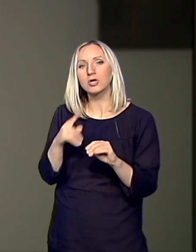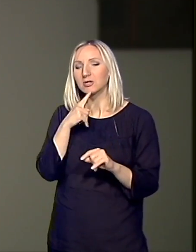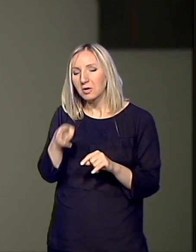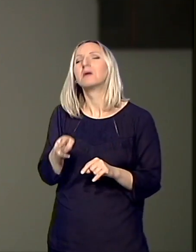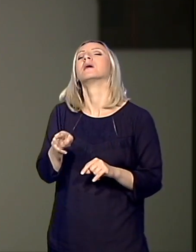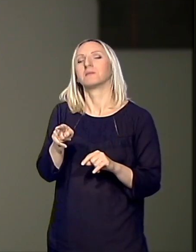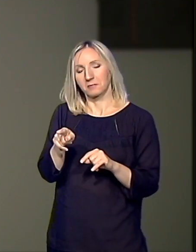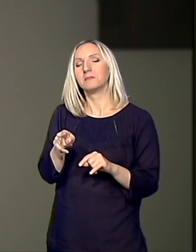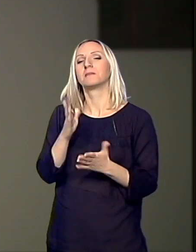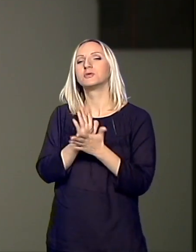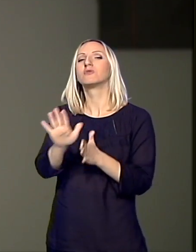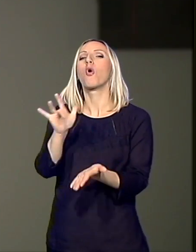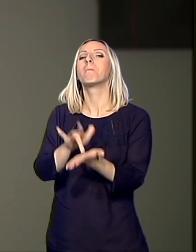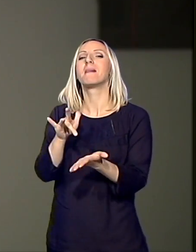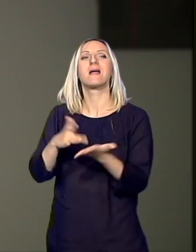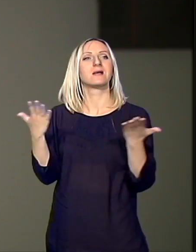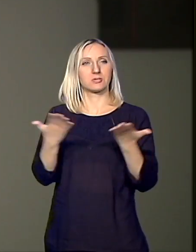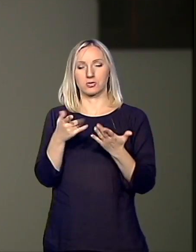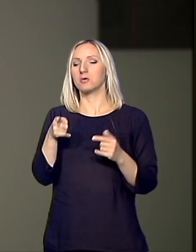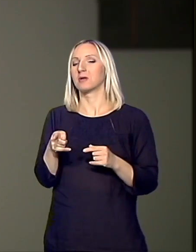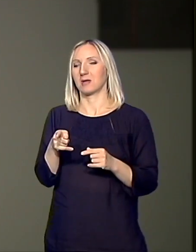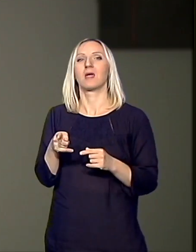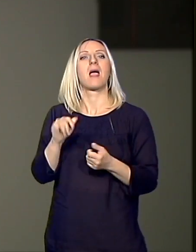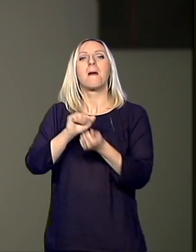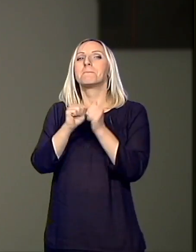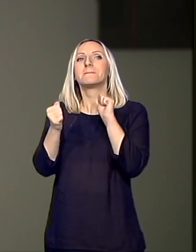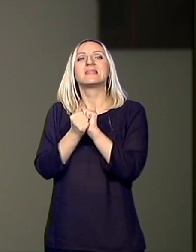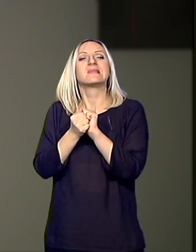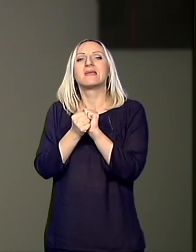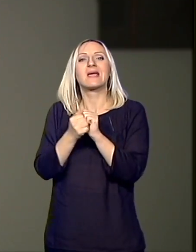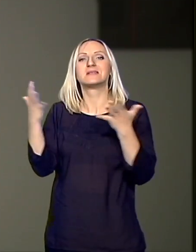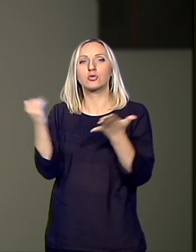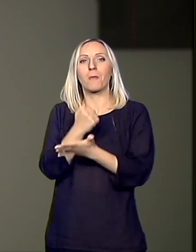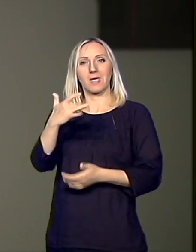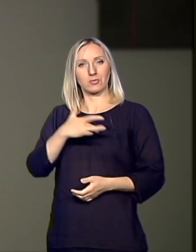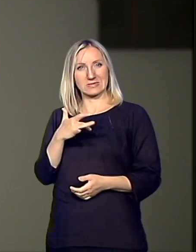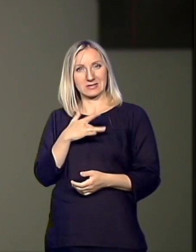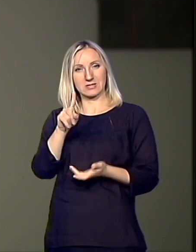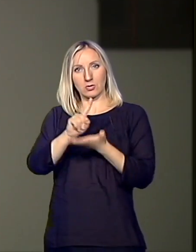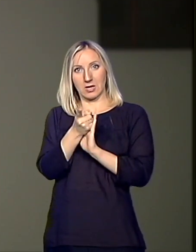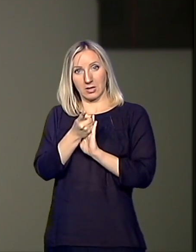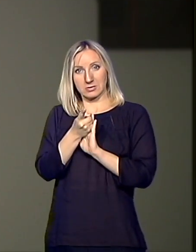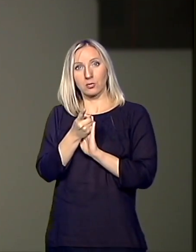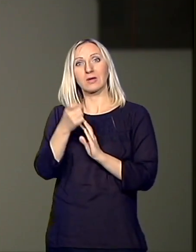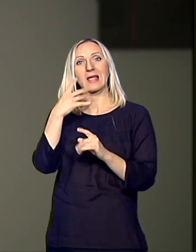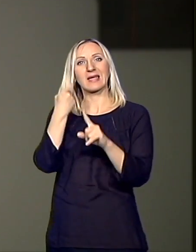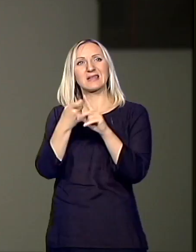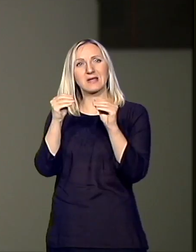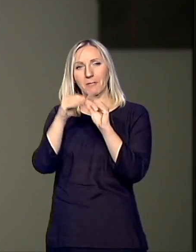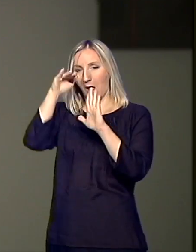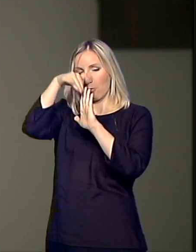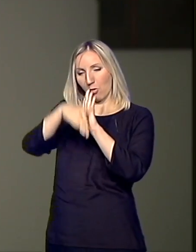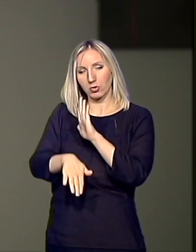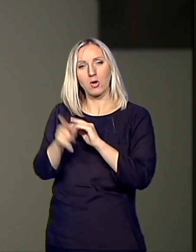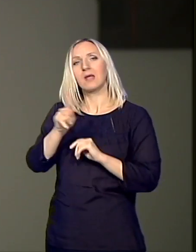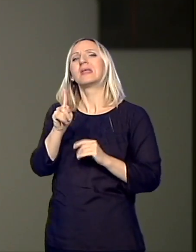ti svoje mesto pod suncem. Ona mu šalje poruke, bitke se dobijaju u srcu. U času kada Kristi Braun potone, jer